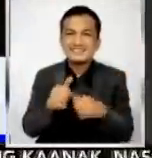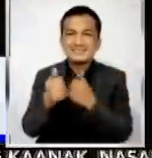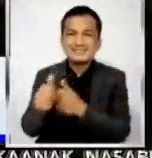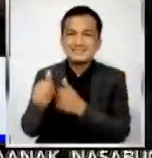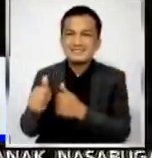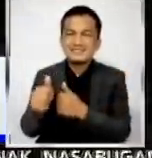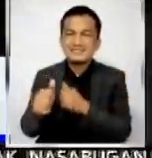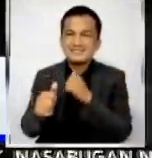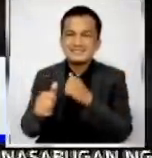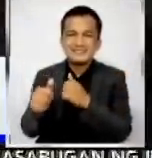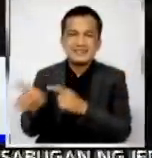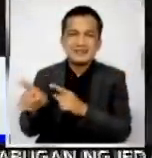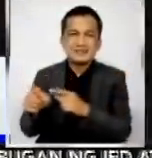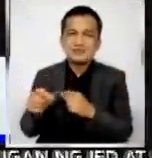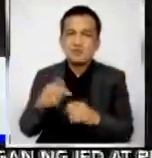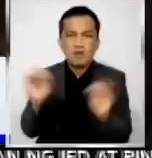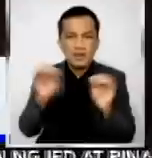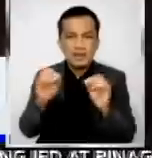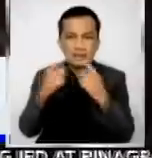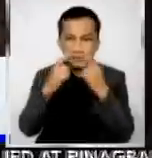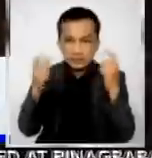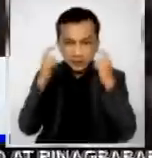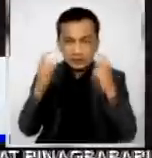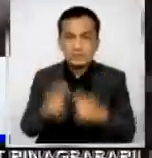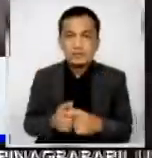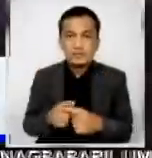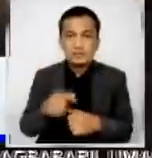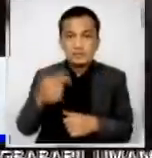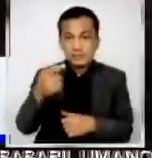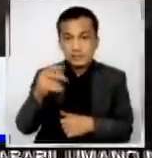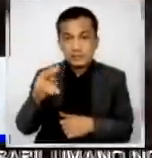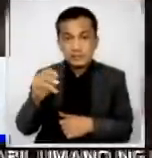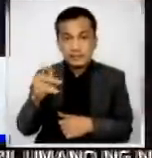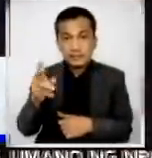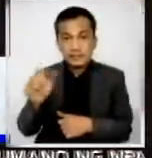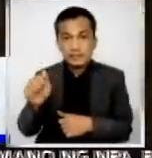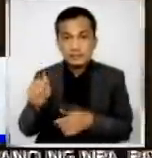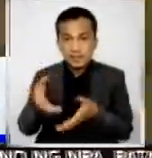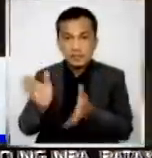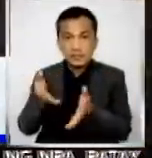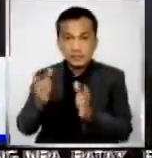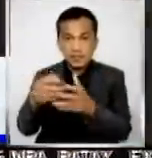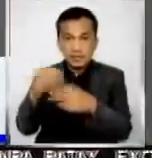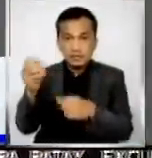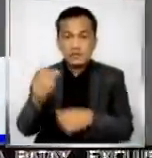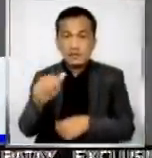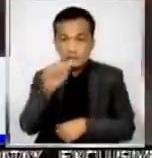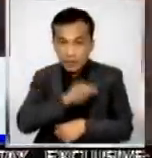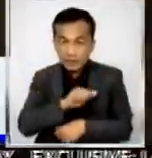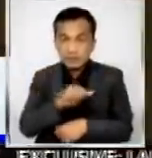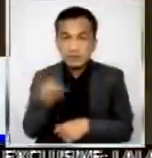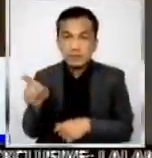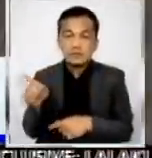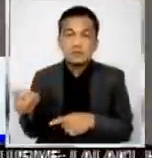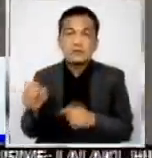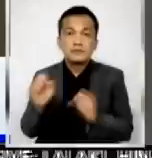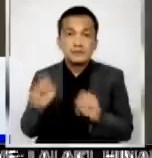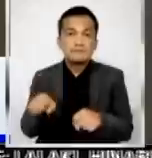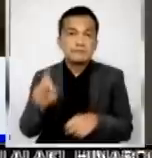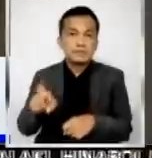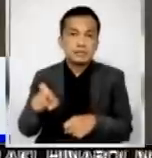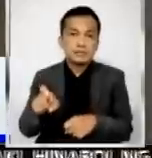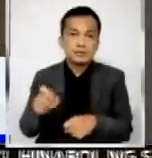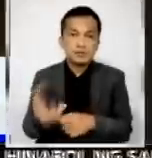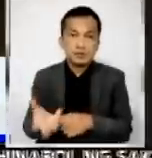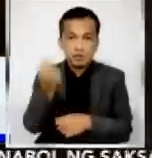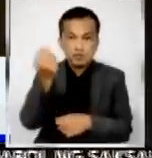pa ni Garganera, bagamat pinapayagan ng mga outdoor bars sa lungsod, dapat ay napaghandaan pa rin ng mga may-ari na establishmento ang